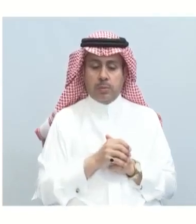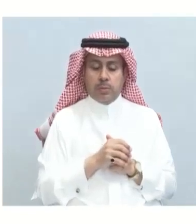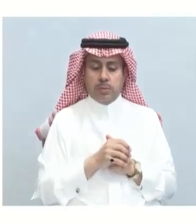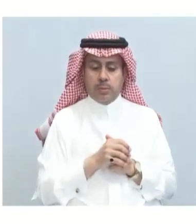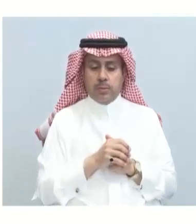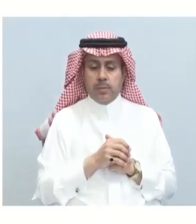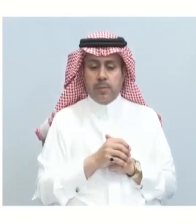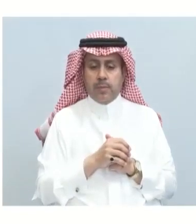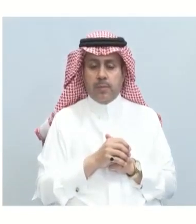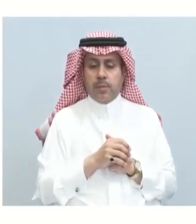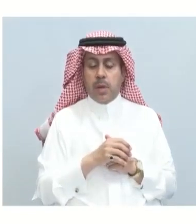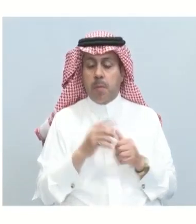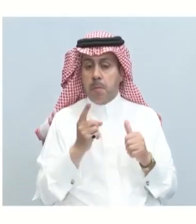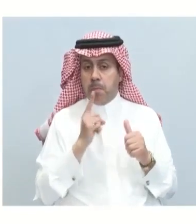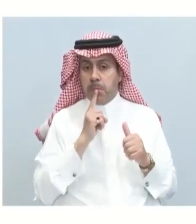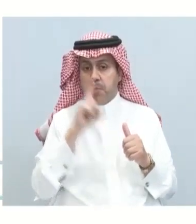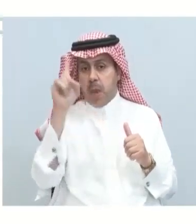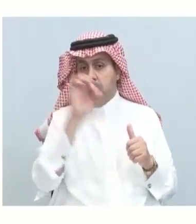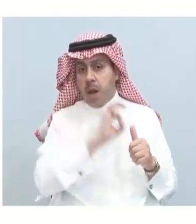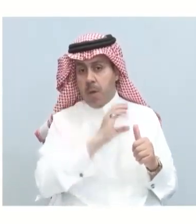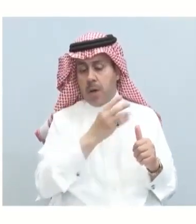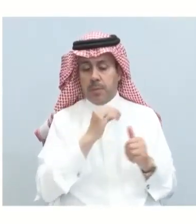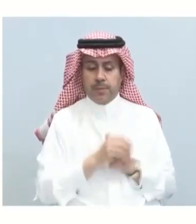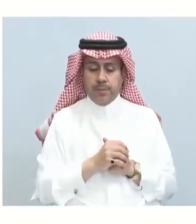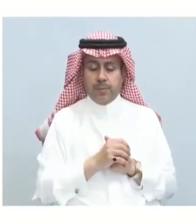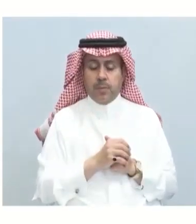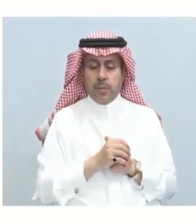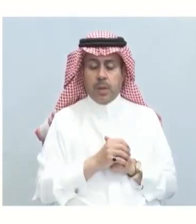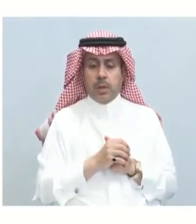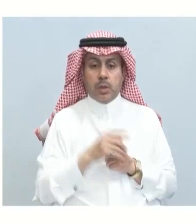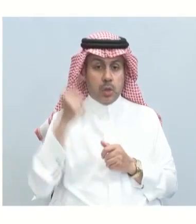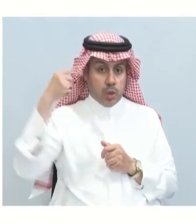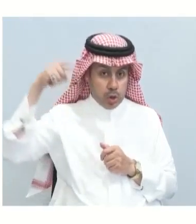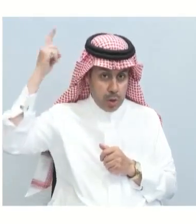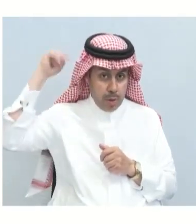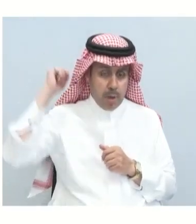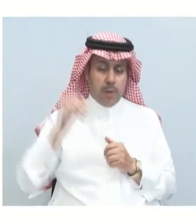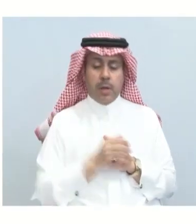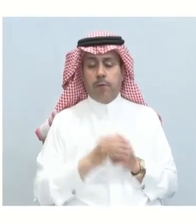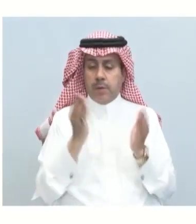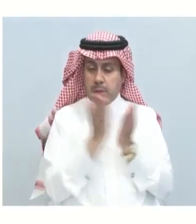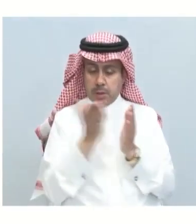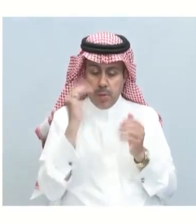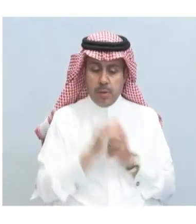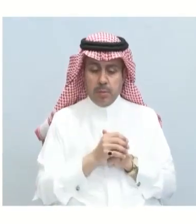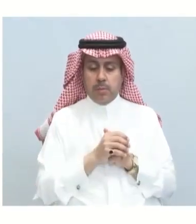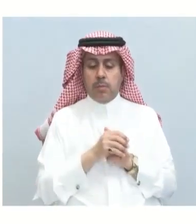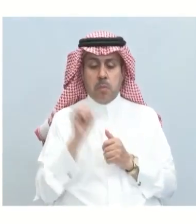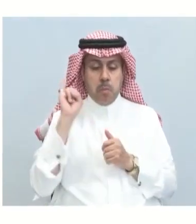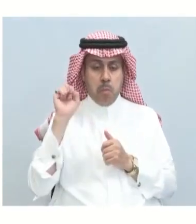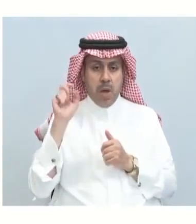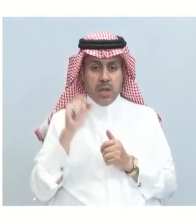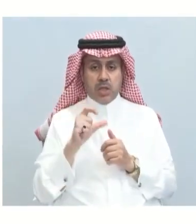الاول نبدا بسم الله الرحمن الرحيم نستذكر ما اخذناه في الدرس السابق من مقاصد السور